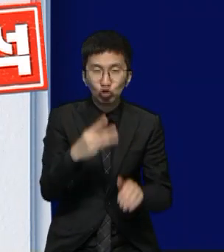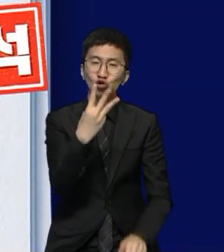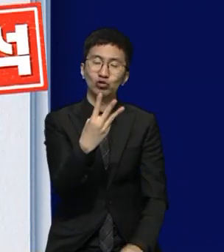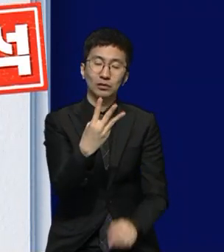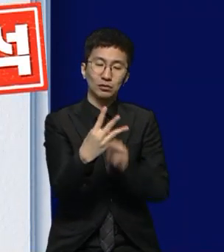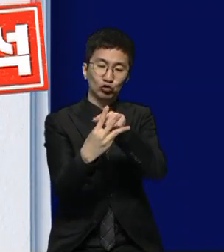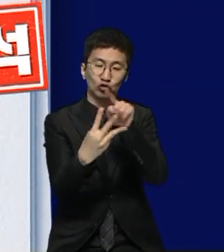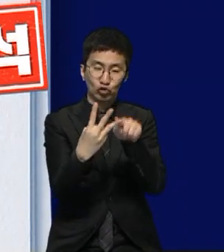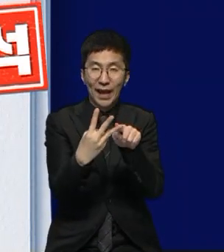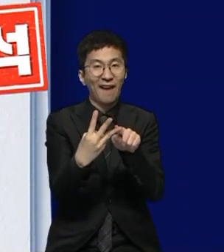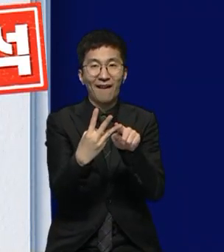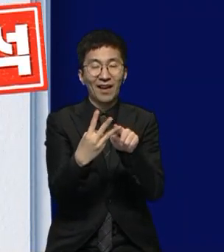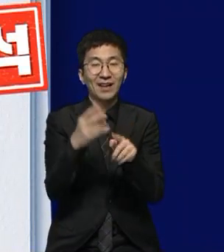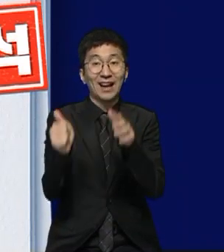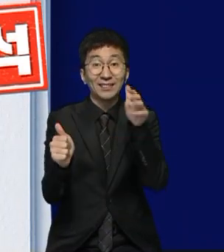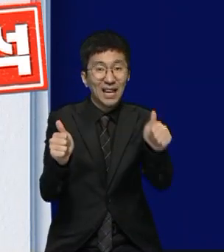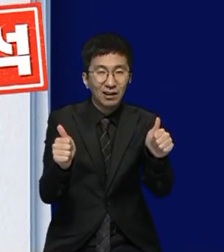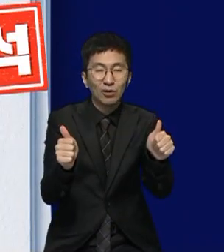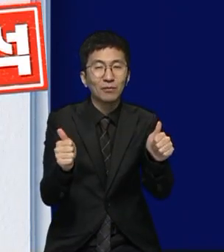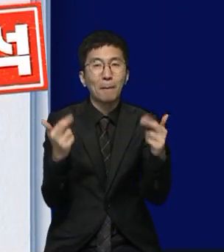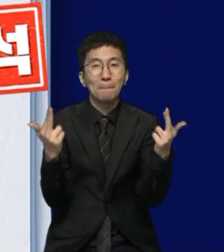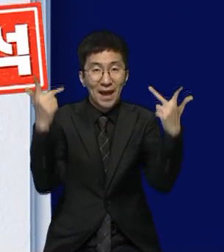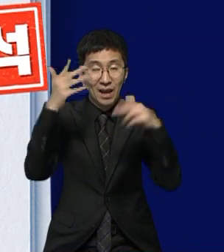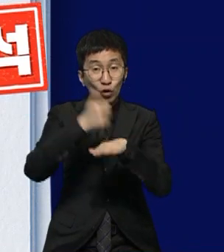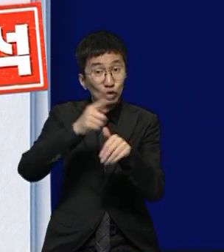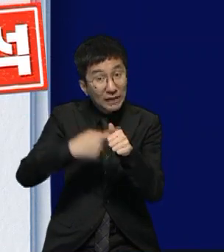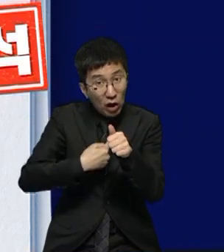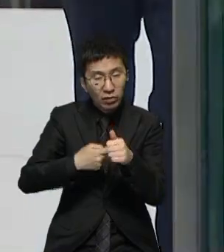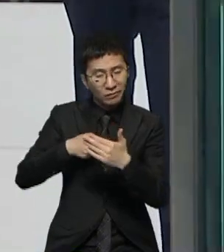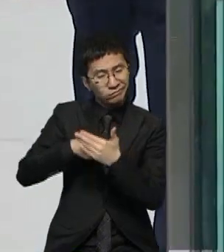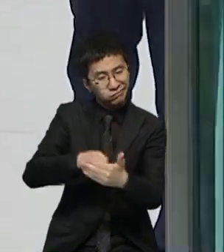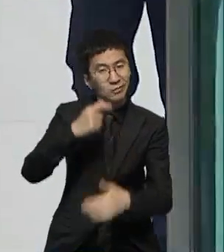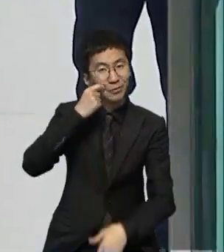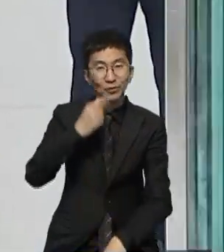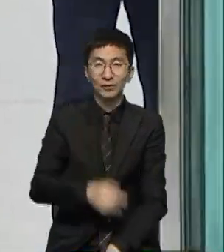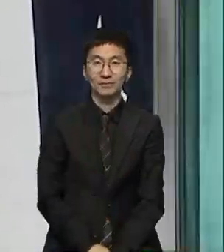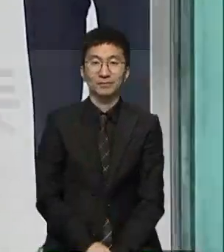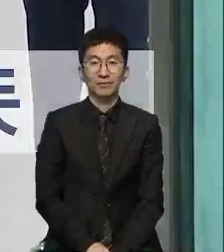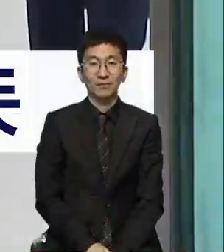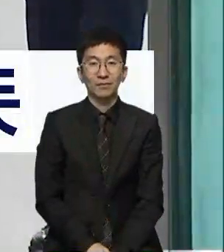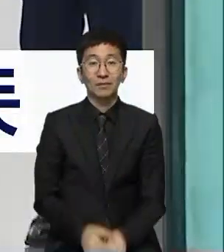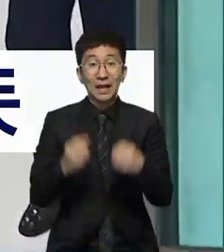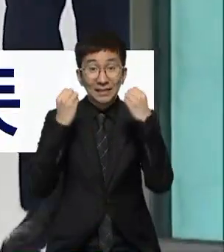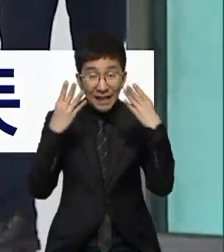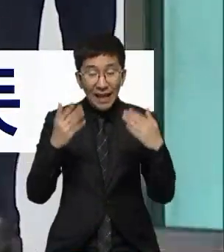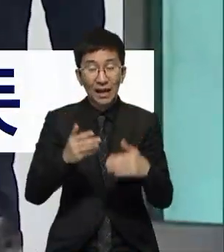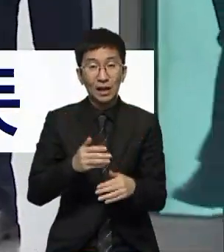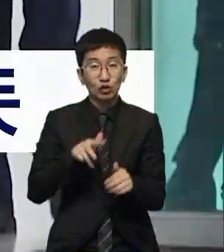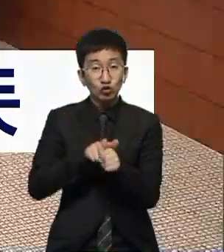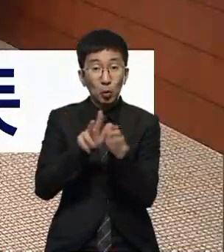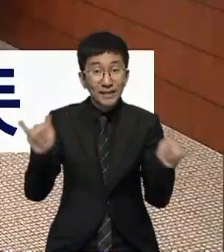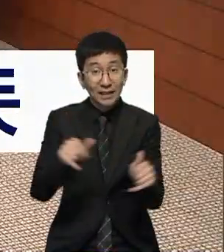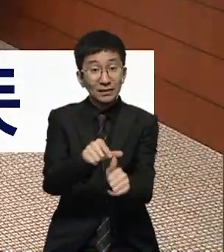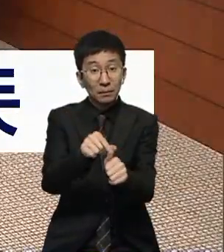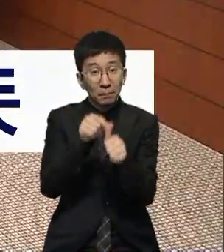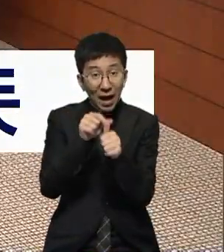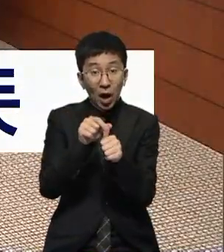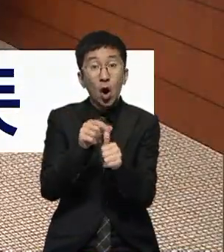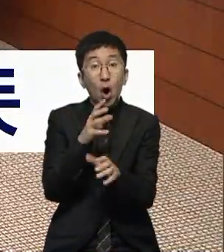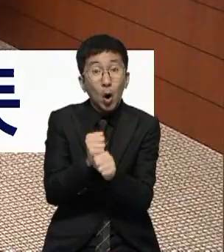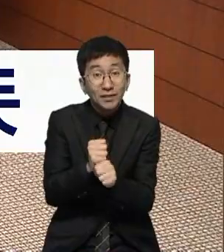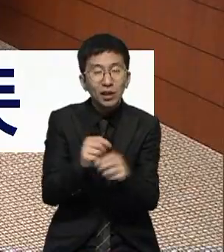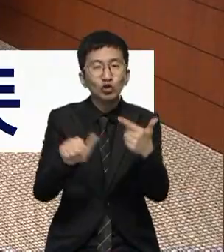초반 국정 명동역 에도 차질이 불가피한 상황입니다 3 후보자 지명 은 빨라 6월 지방선거 이유가